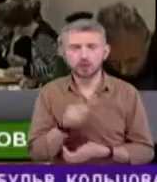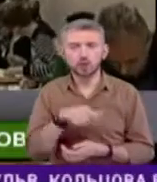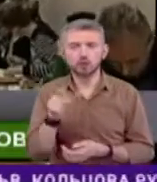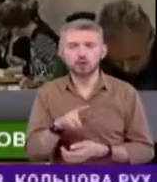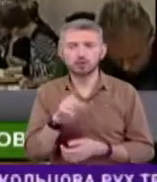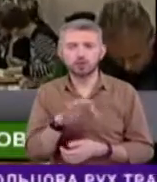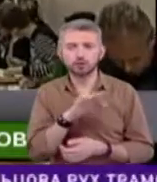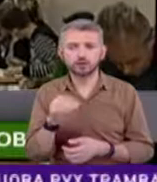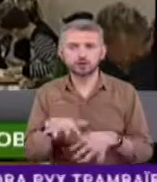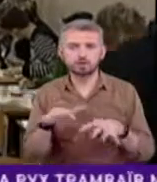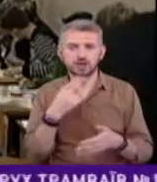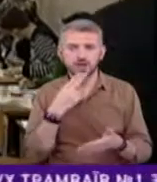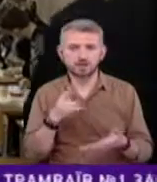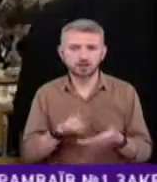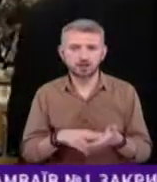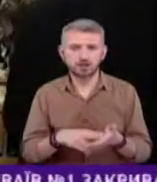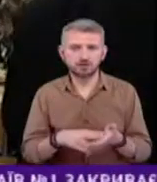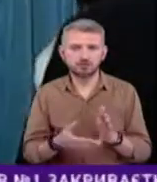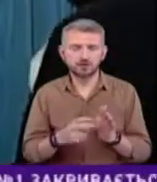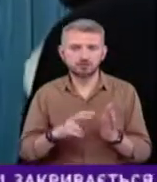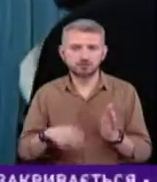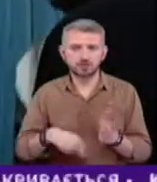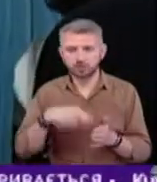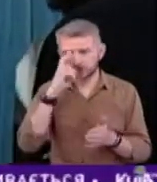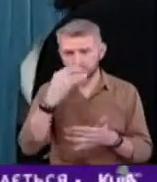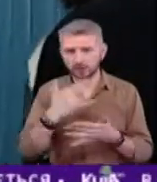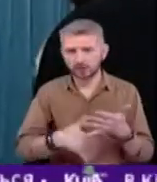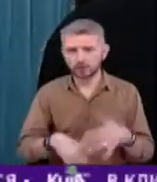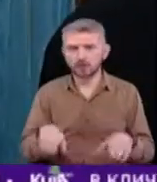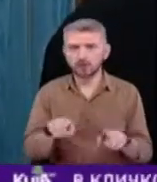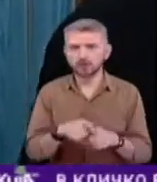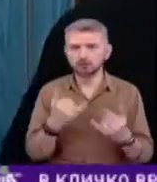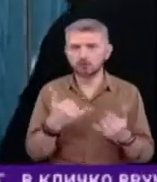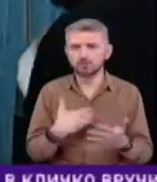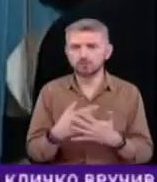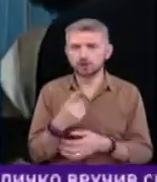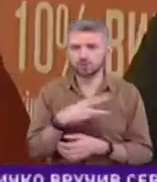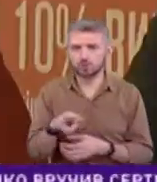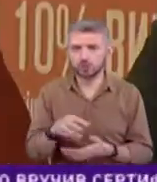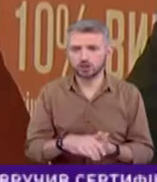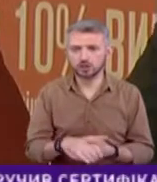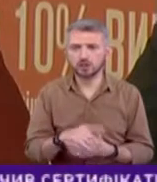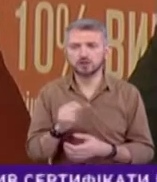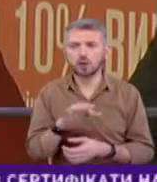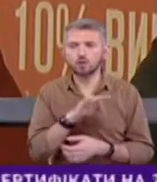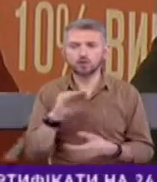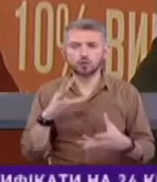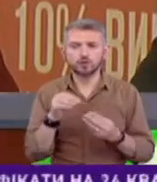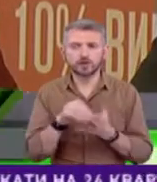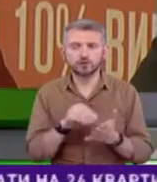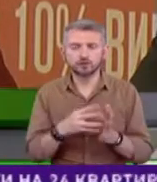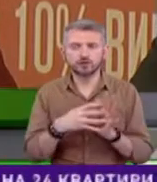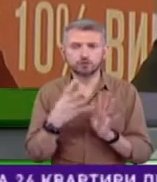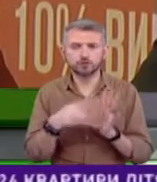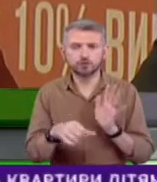без офіційного місця реєстрації вибувають з державного реєстру, а таких сьогодні майже мільйон. За офіційною статистикою,